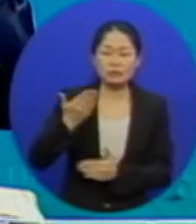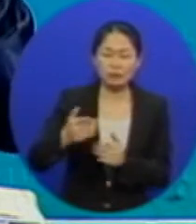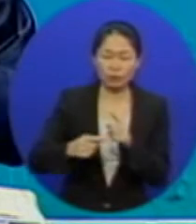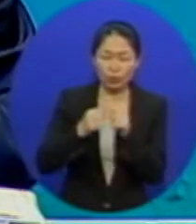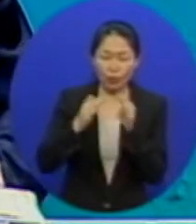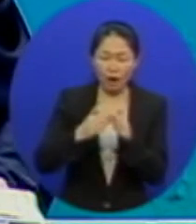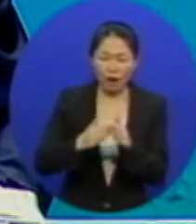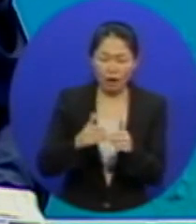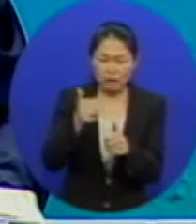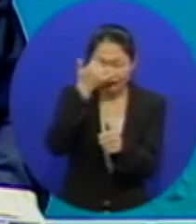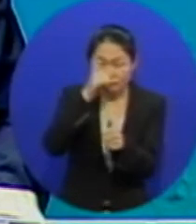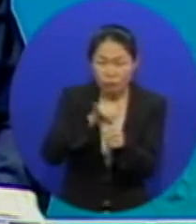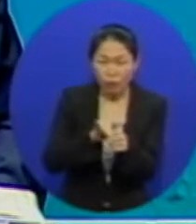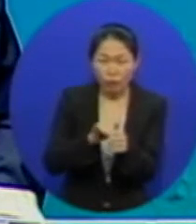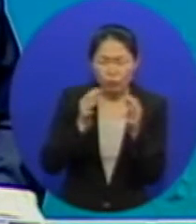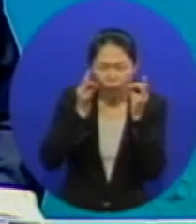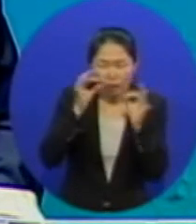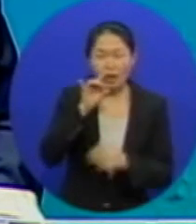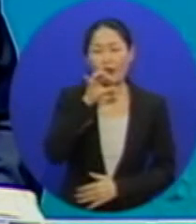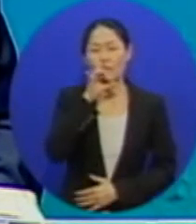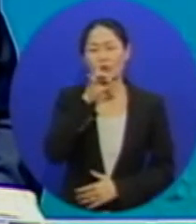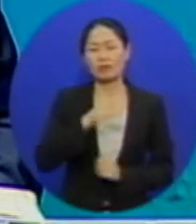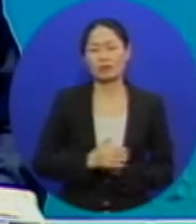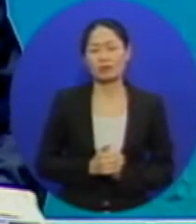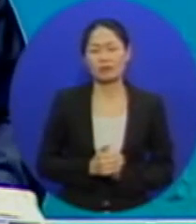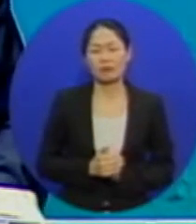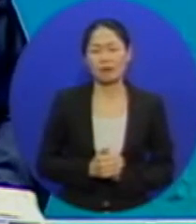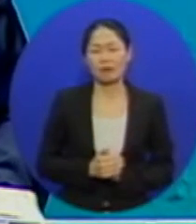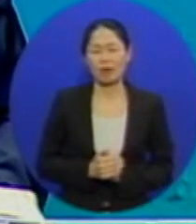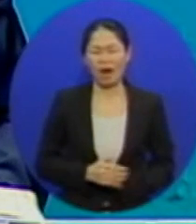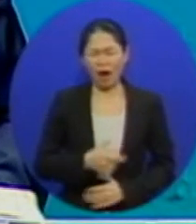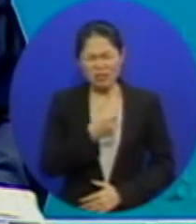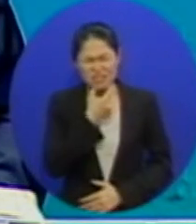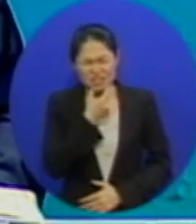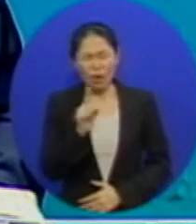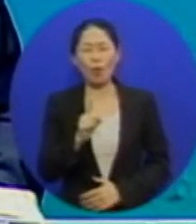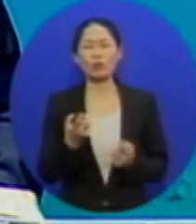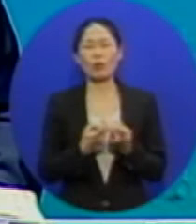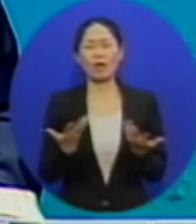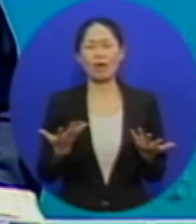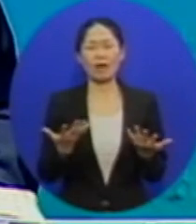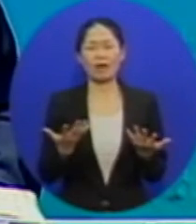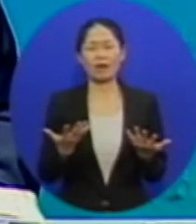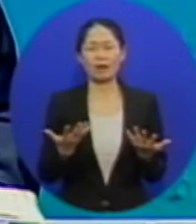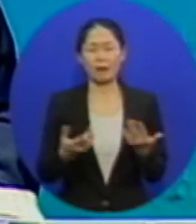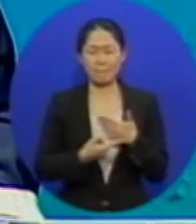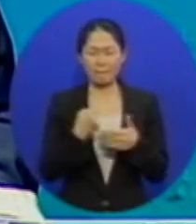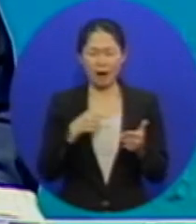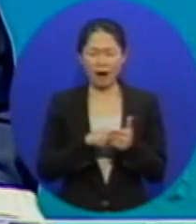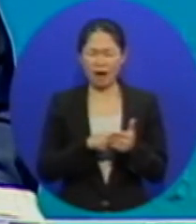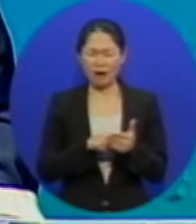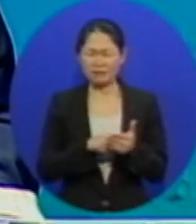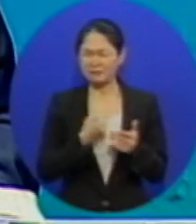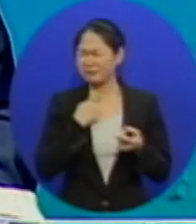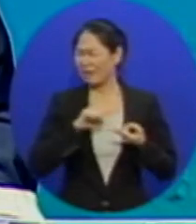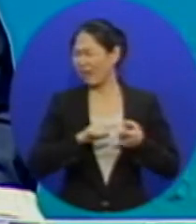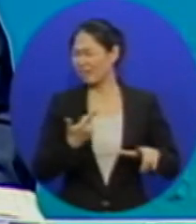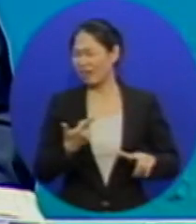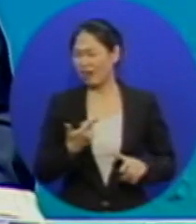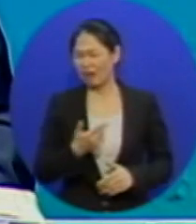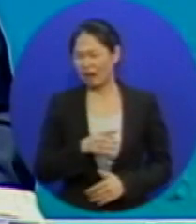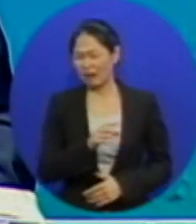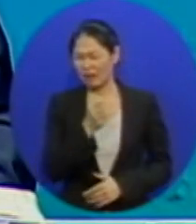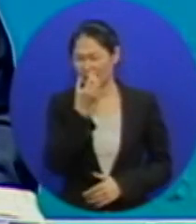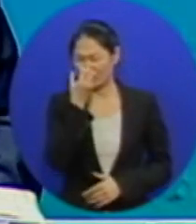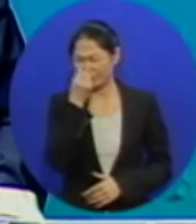섬겨 보려고 해도 안 되는 것에 도무지 7 헌데 어떻게 해요 마음이 안 되는데 꼴도 보기